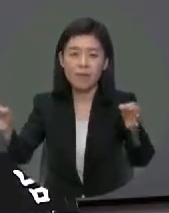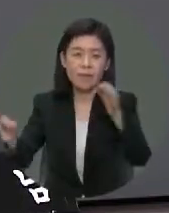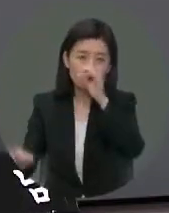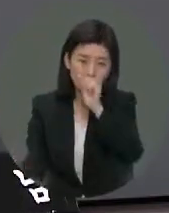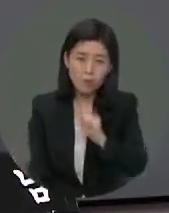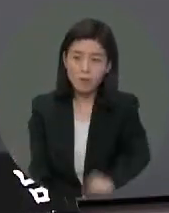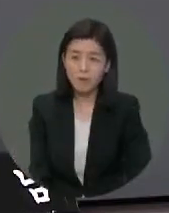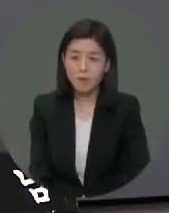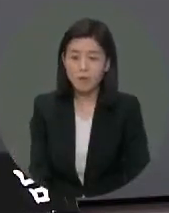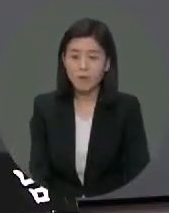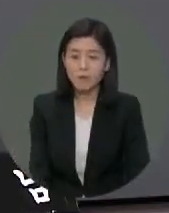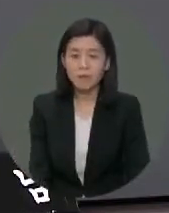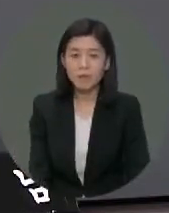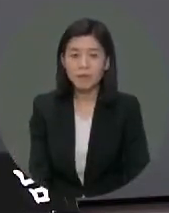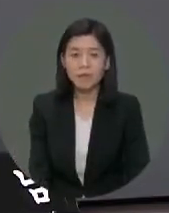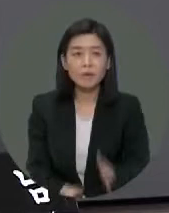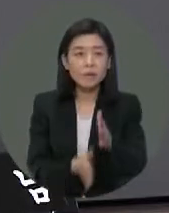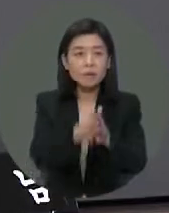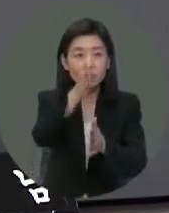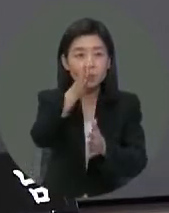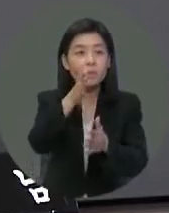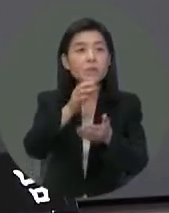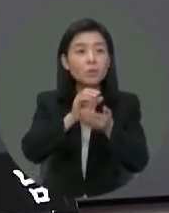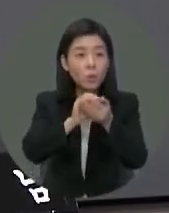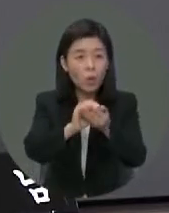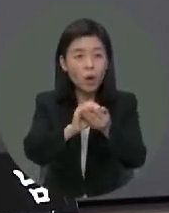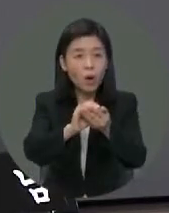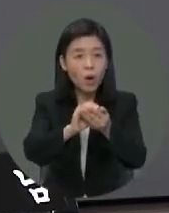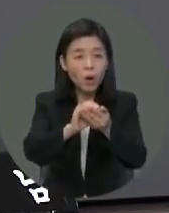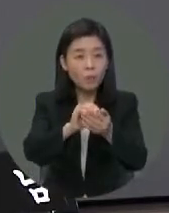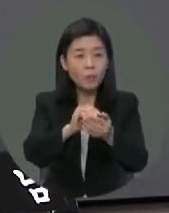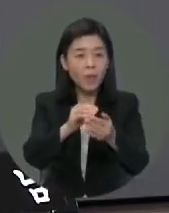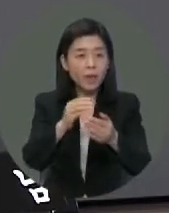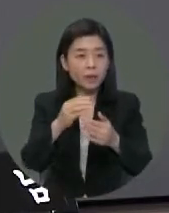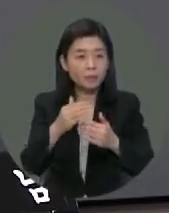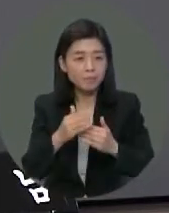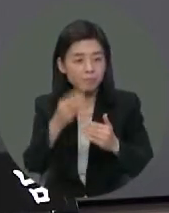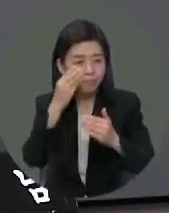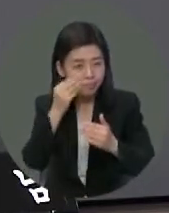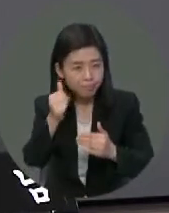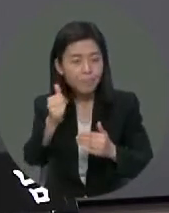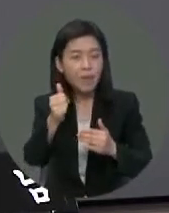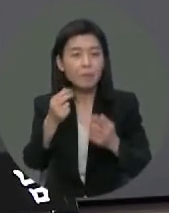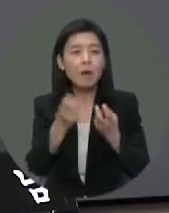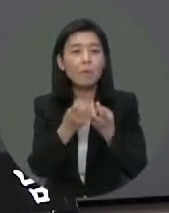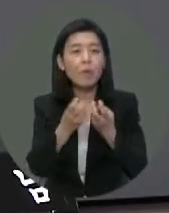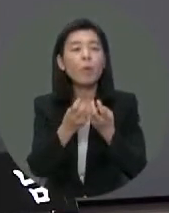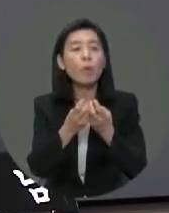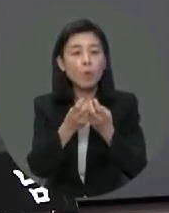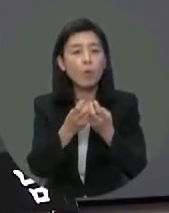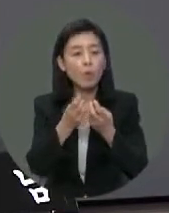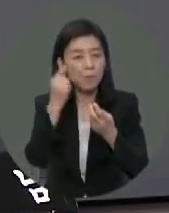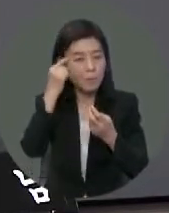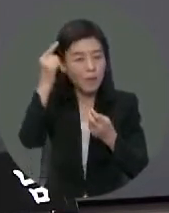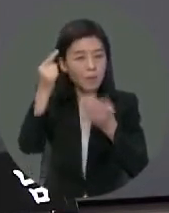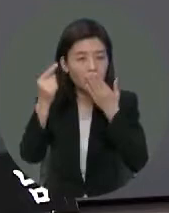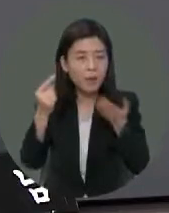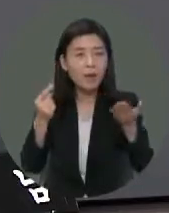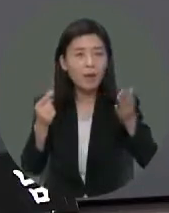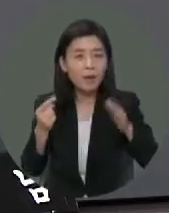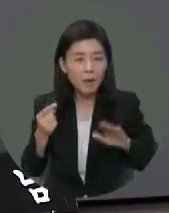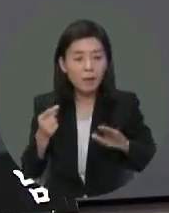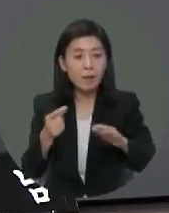도시농협 활성화 방안 중에 하나는 될 수 있다고 생각을 하고요 여러가지 방안에 대해서 검토를 하도록